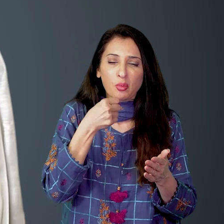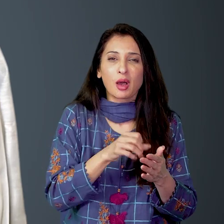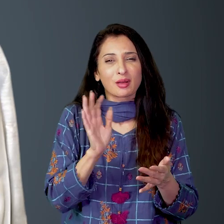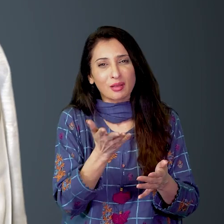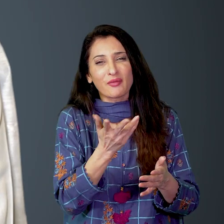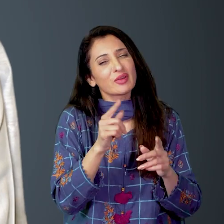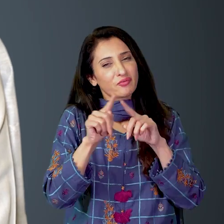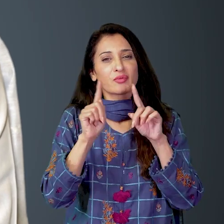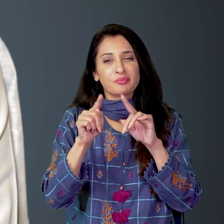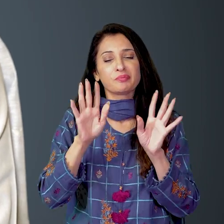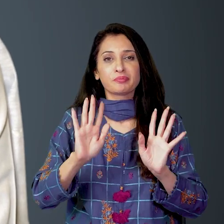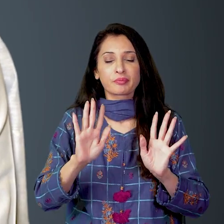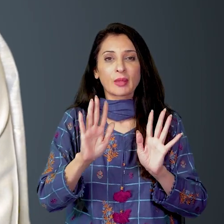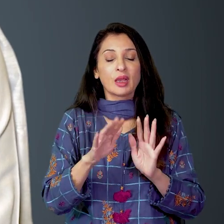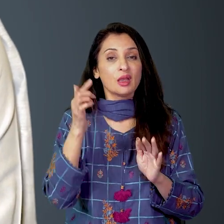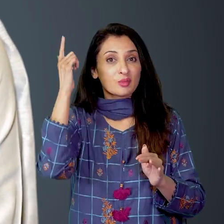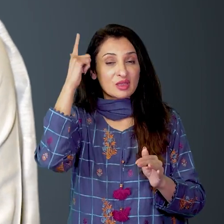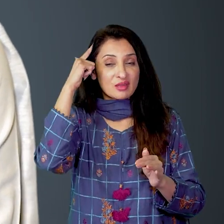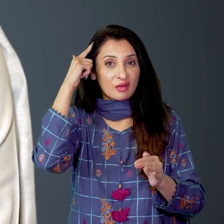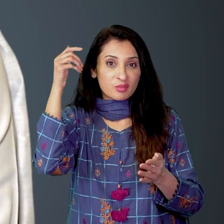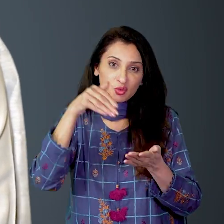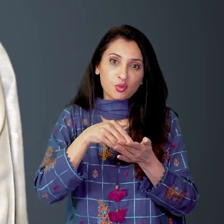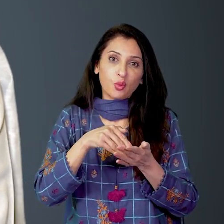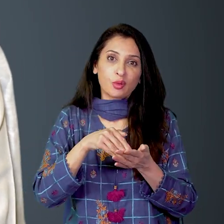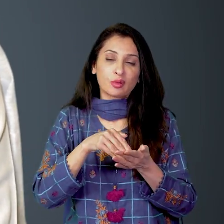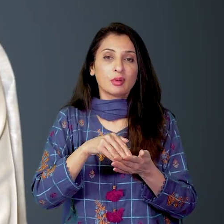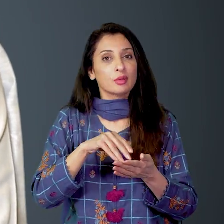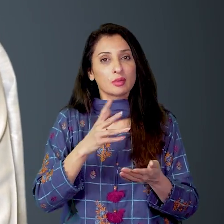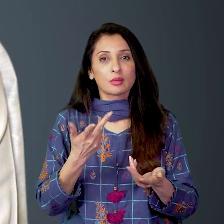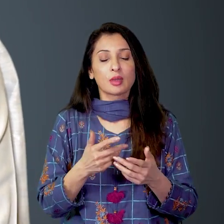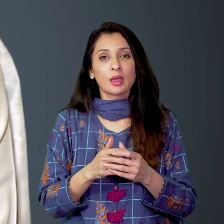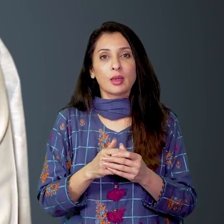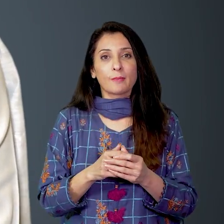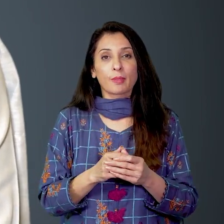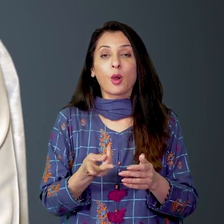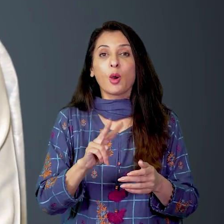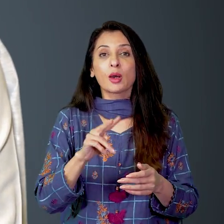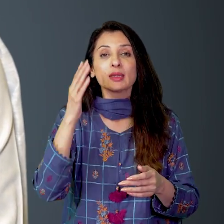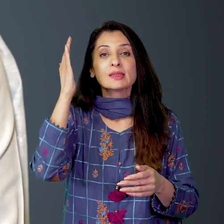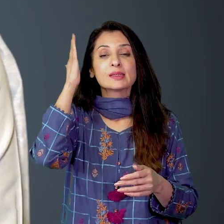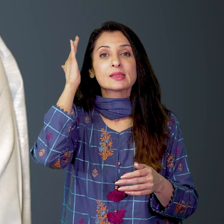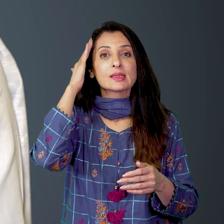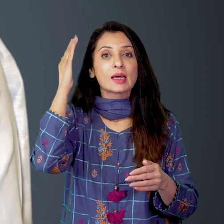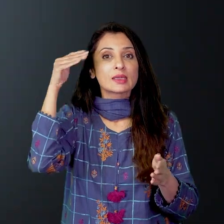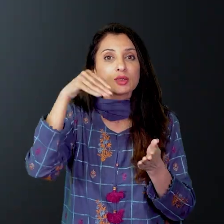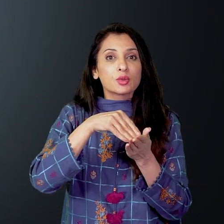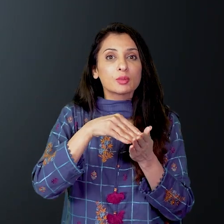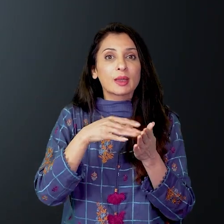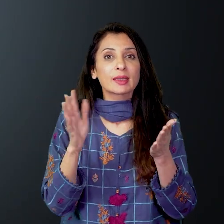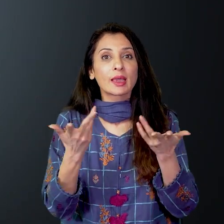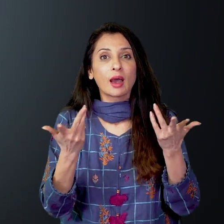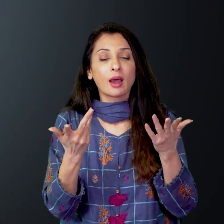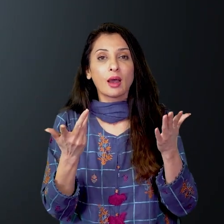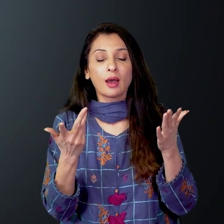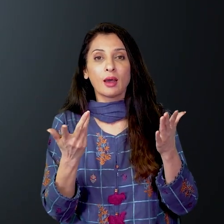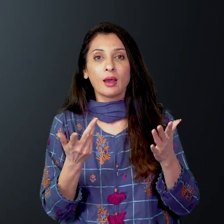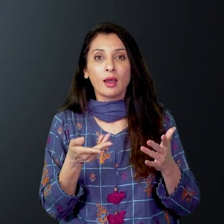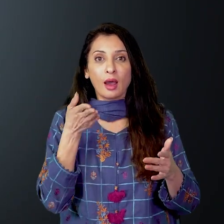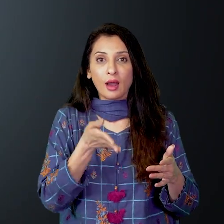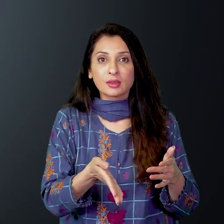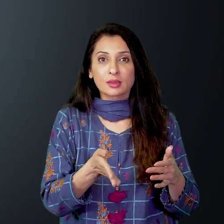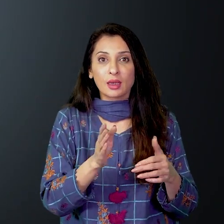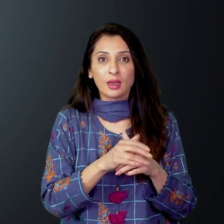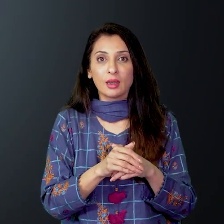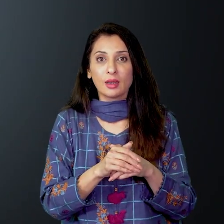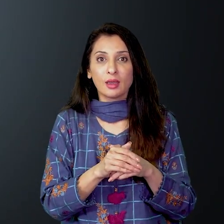के फॉर्म में भी आप उसे कह सकते हैं। इसके अलावा हेड इंजरीज़ के अंदर जो बहुत मेजर रोल आजकल प्ले कर रहा है उसमें आ जाते